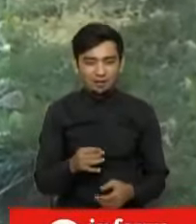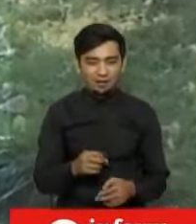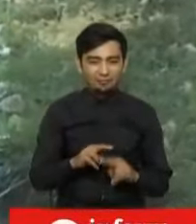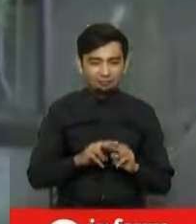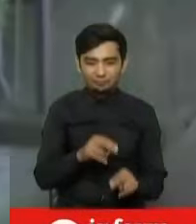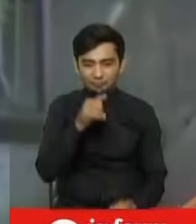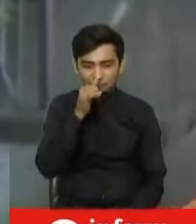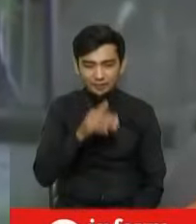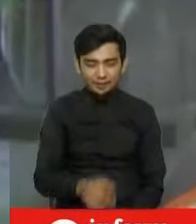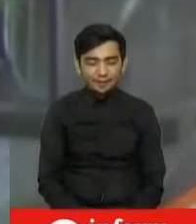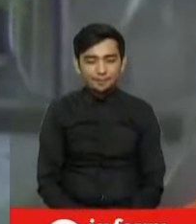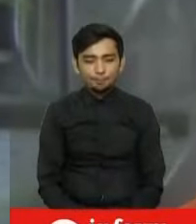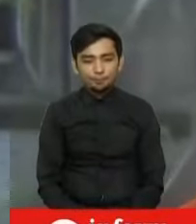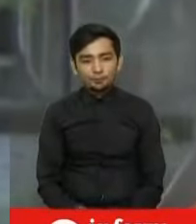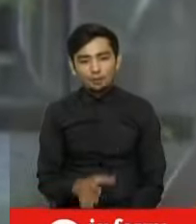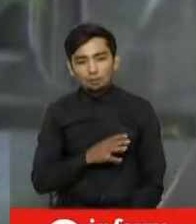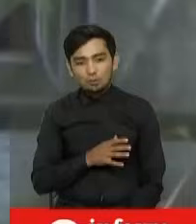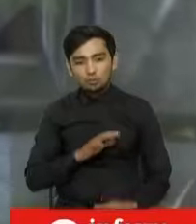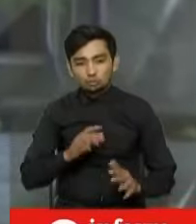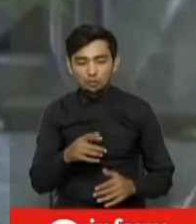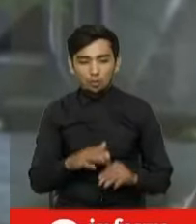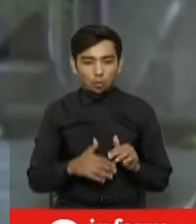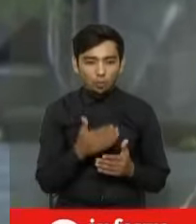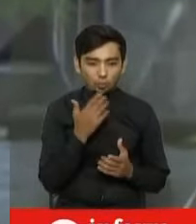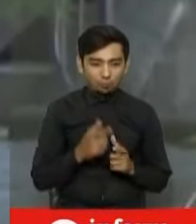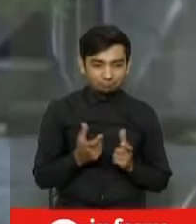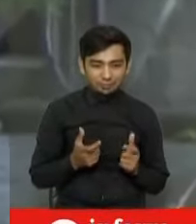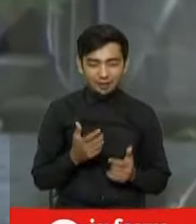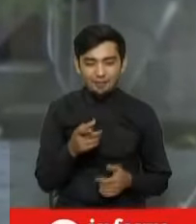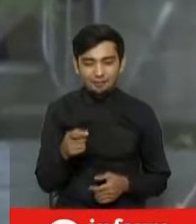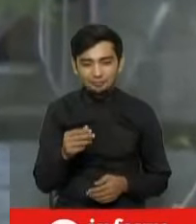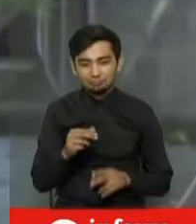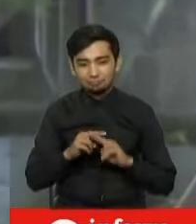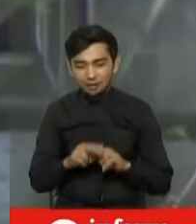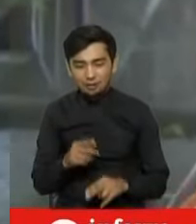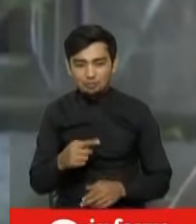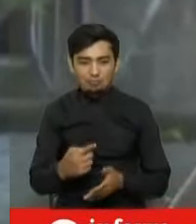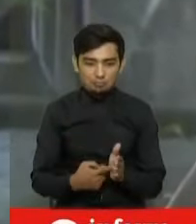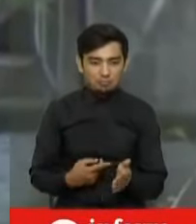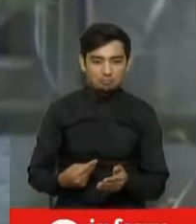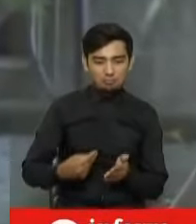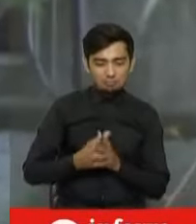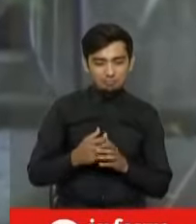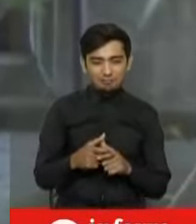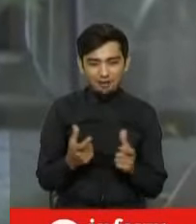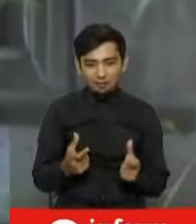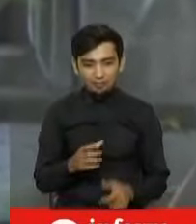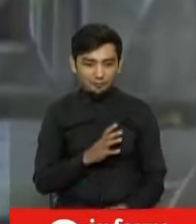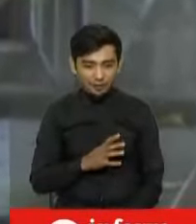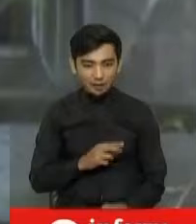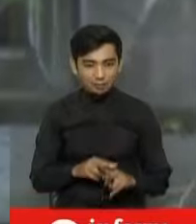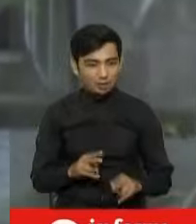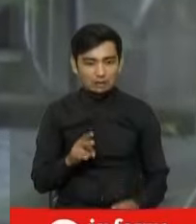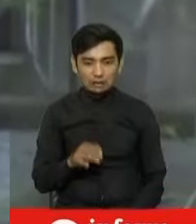тоже имеется. А были ли случаи, когда вы хотели безналичную оплату произвести, а с вас просили наличку? Нет, такого не